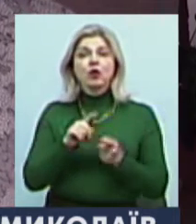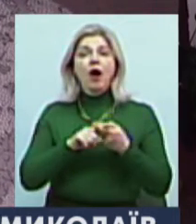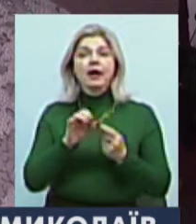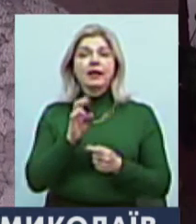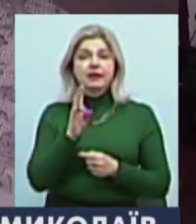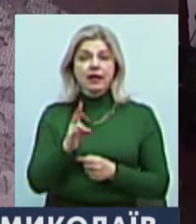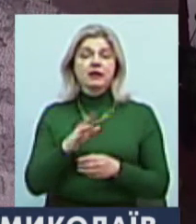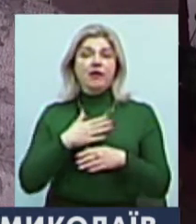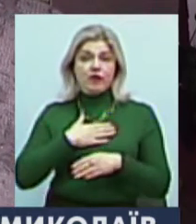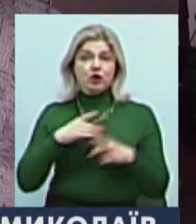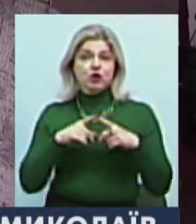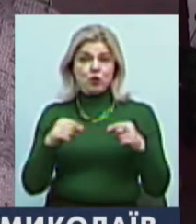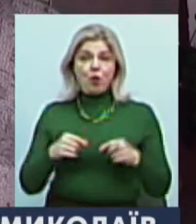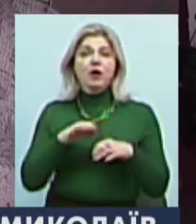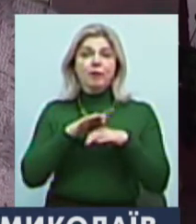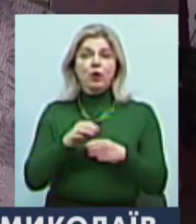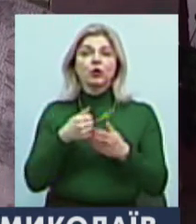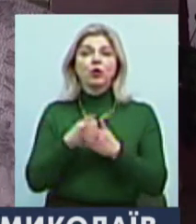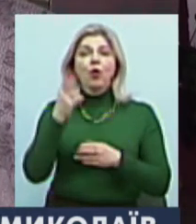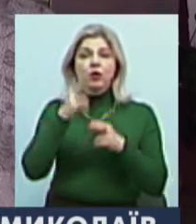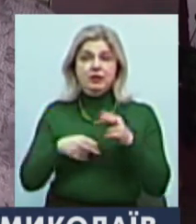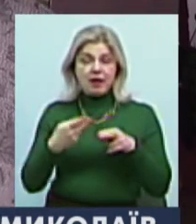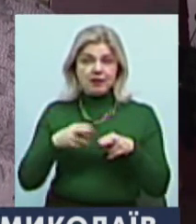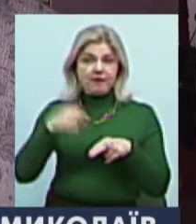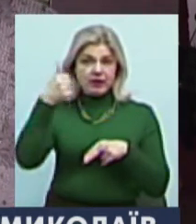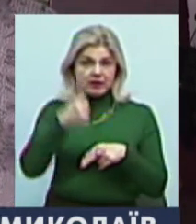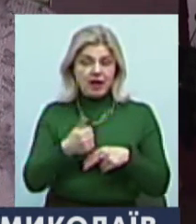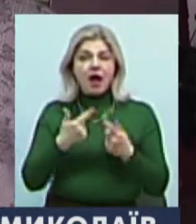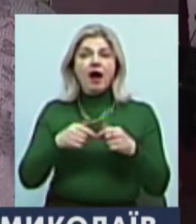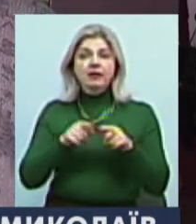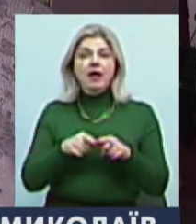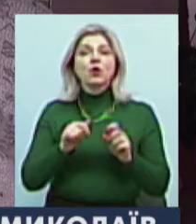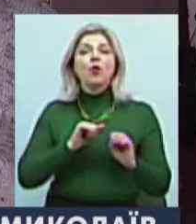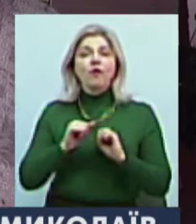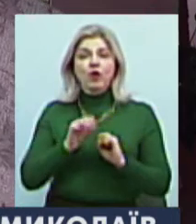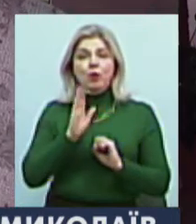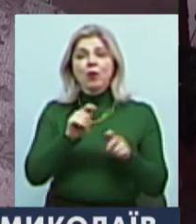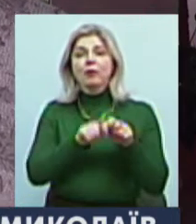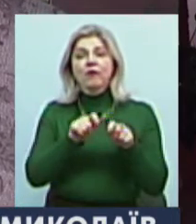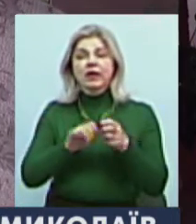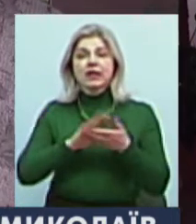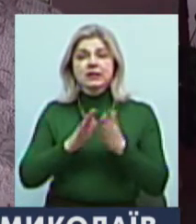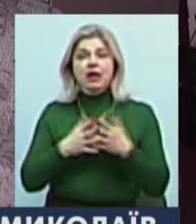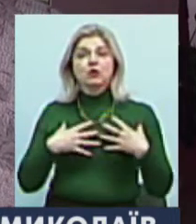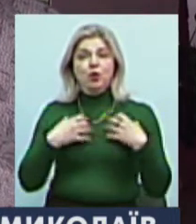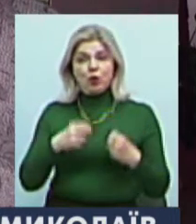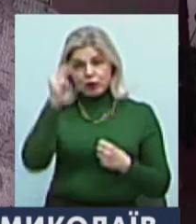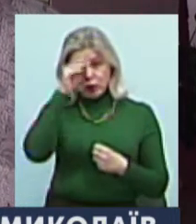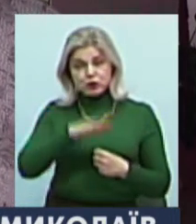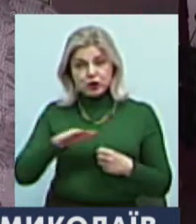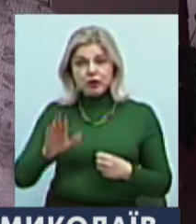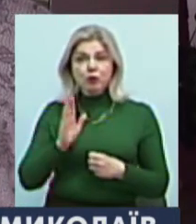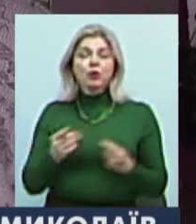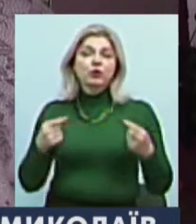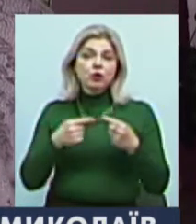до кінця цього тижня. В четвер, в п'ятницю класні керівники будуть моніторити стан здоров'я учнів, і ми будемо точно знати,